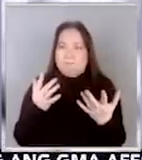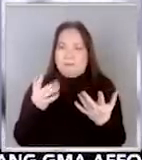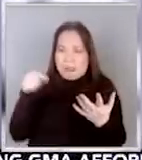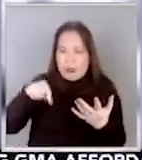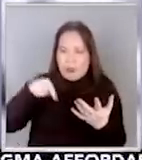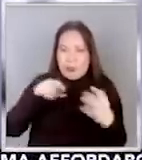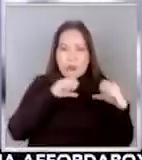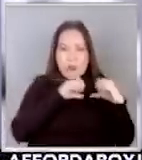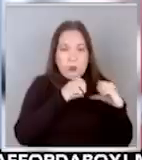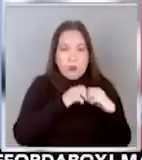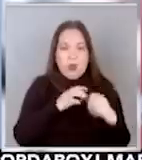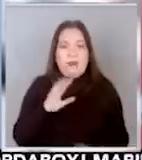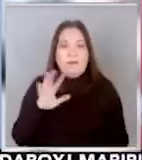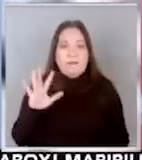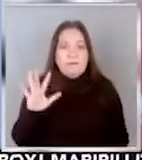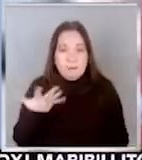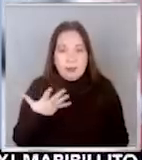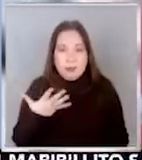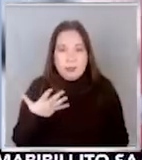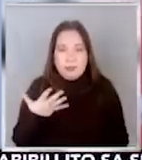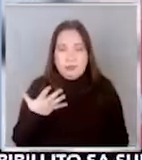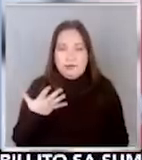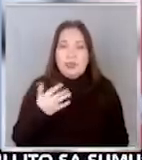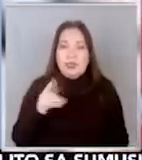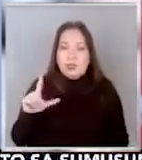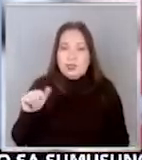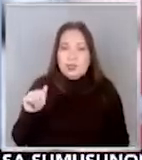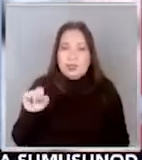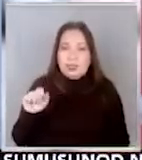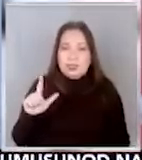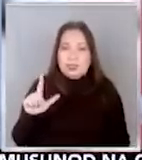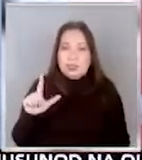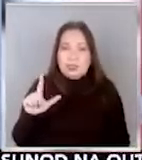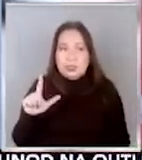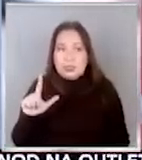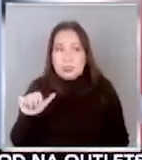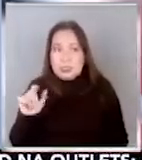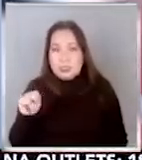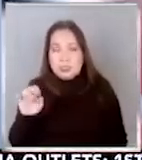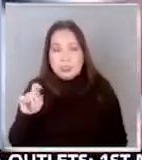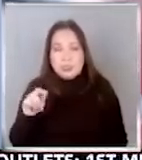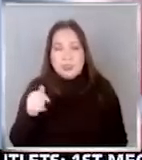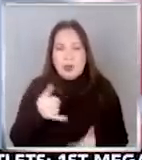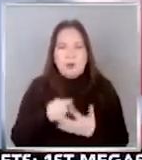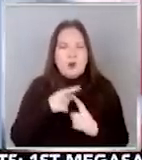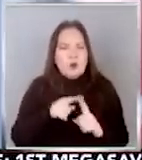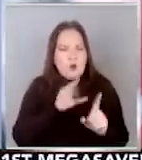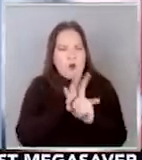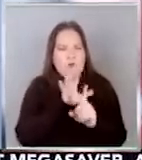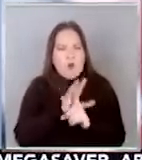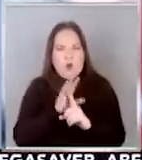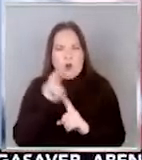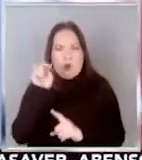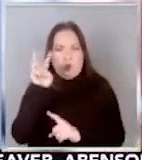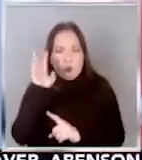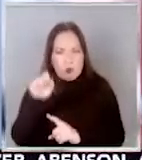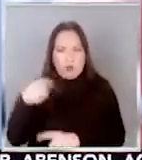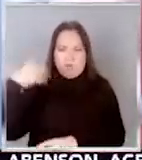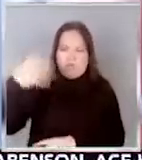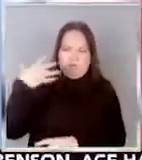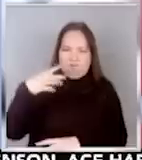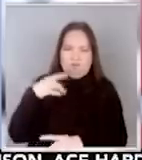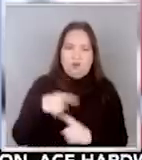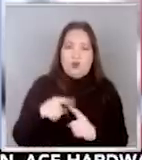La Salyaneta Award. Kabilang po riyan ang Most Outstanding News Show sa 4th na pagkakataon para sa